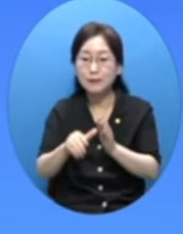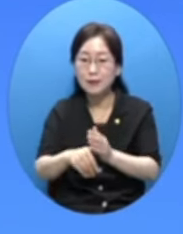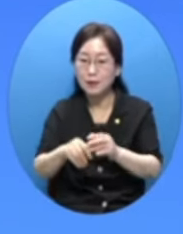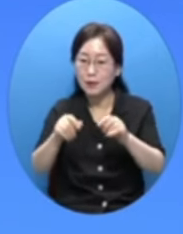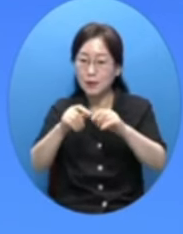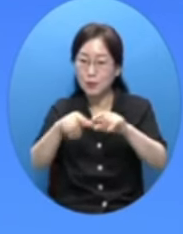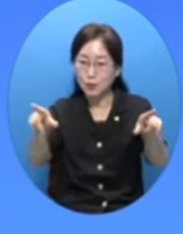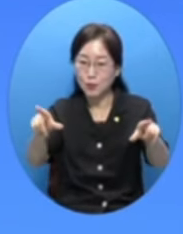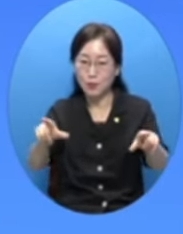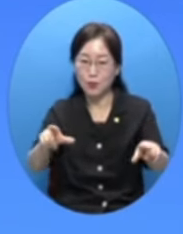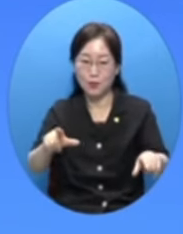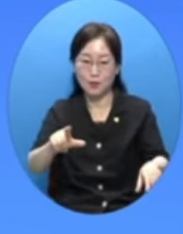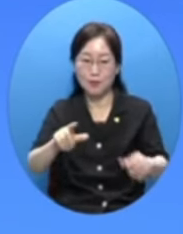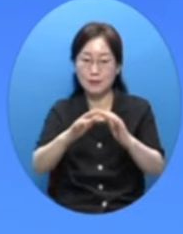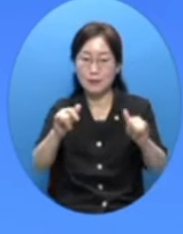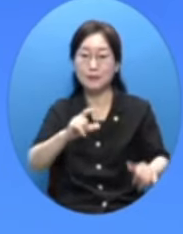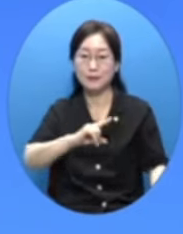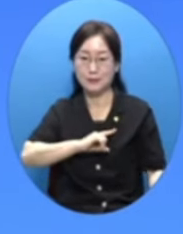이름을